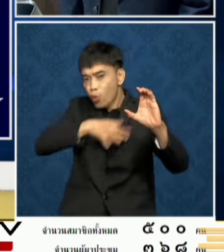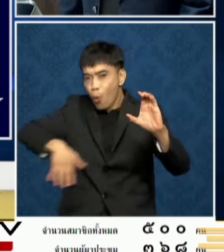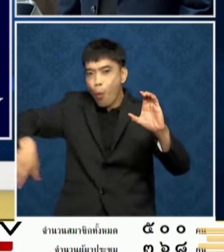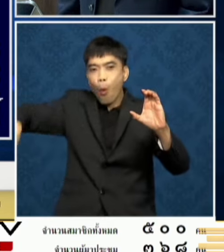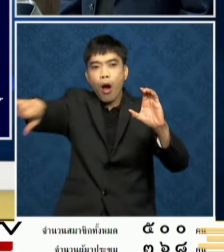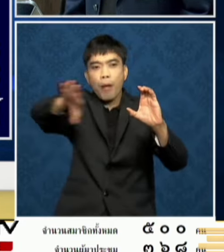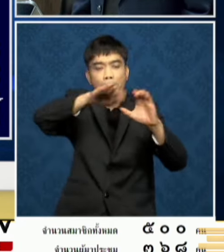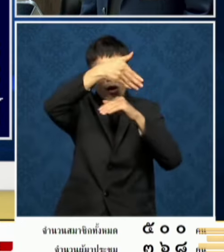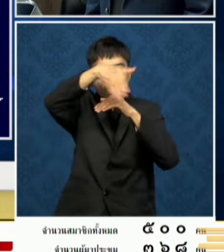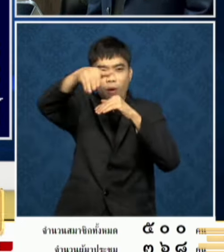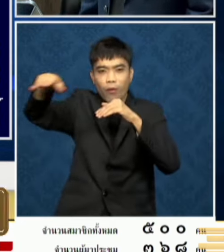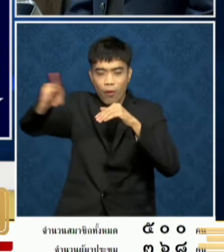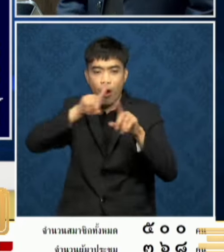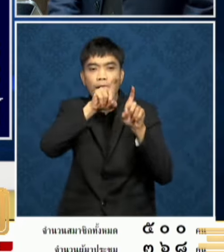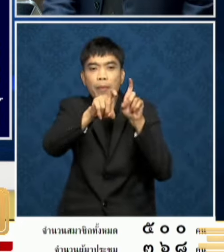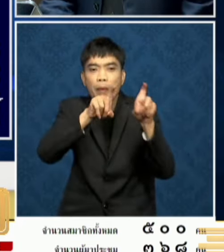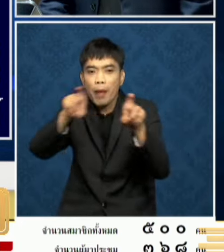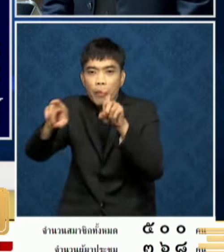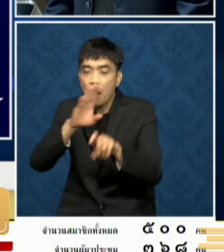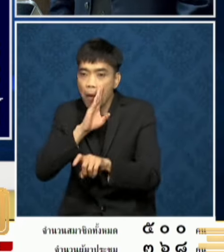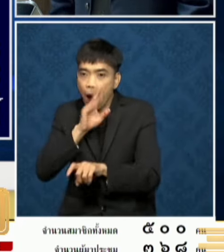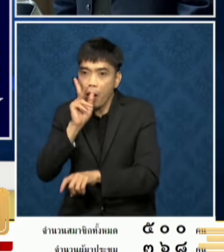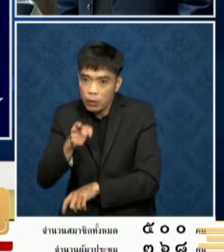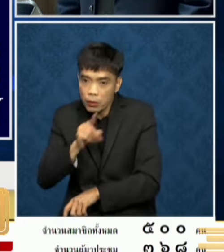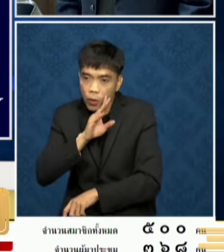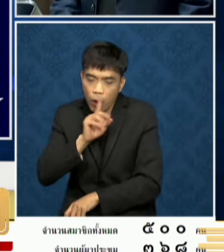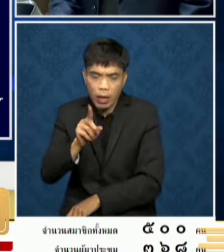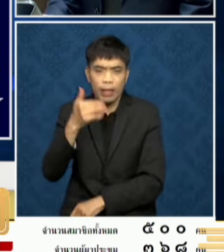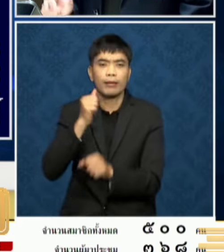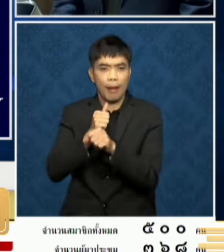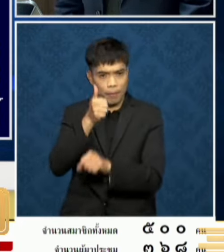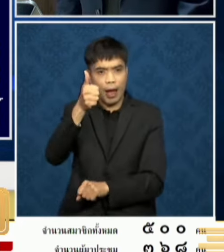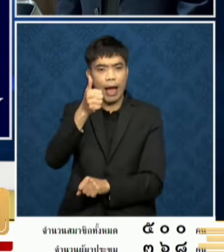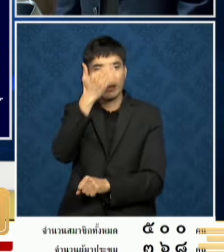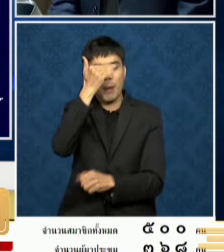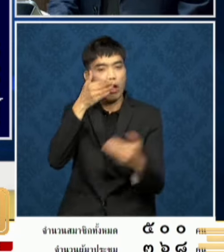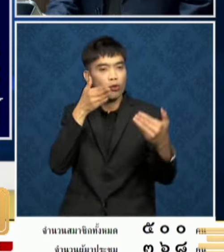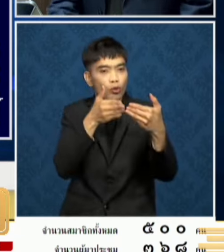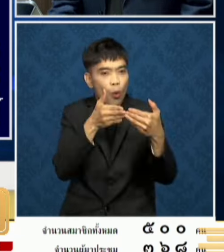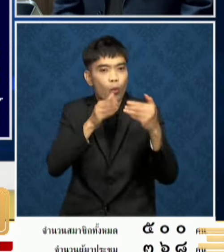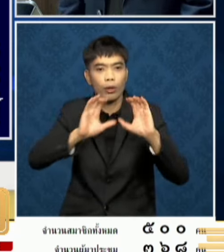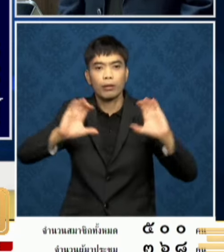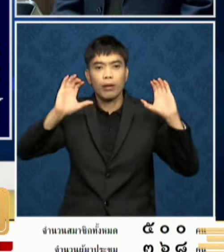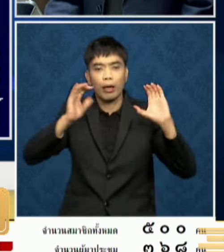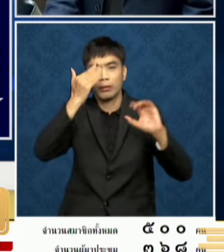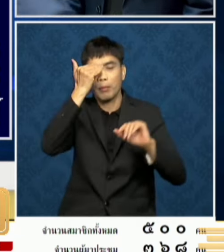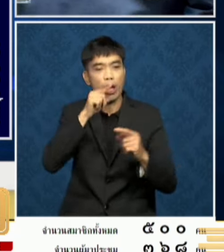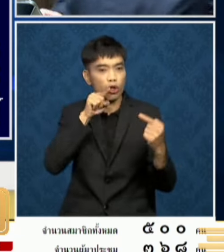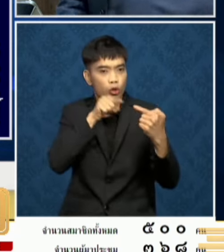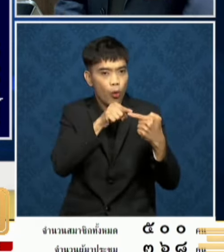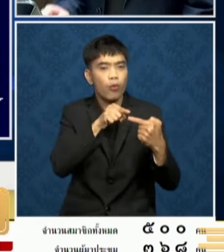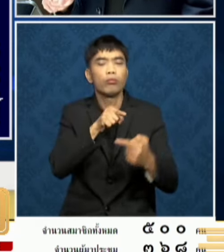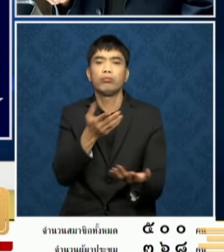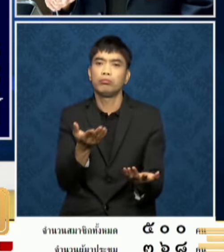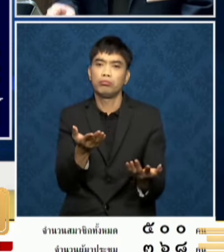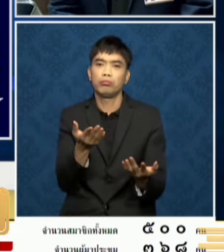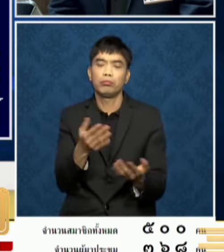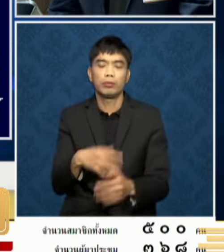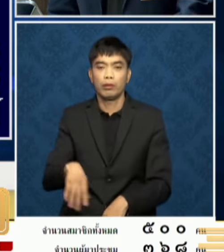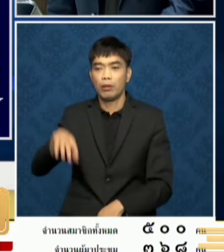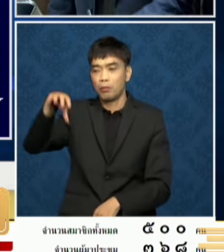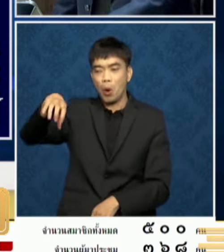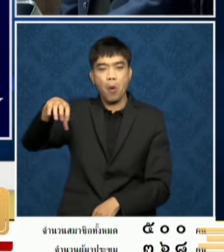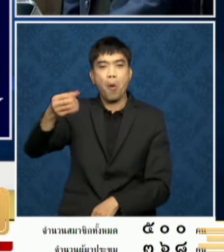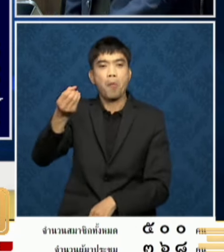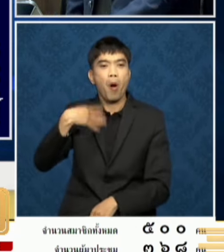สไลด์ถัดไปครับแต่ผมก็สิ้นสงสัยครับเมื่อผมได้ดูกลุ่มที่3ครับคือกลุ่มข่าวที่หน่วยงานไม่ประสงค์เ